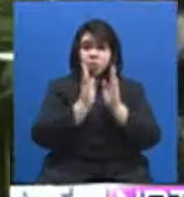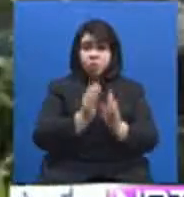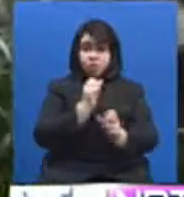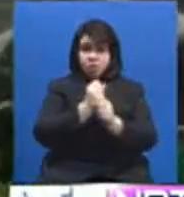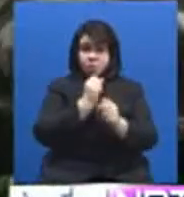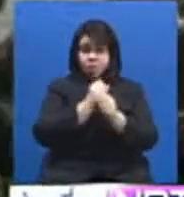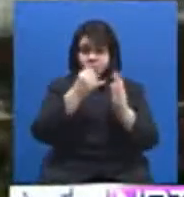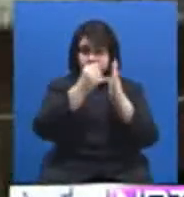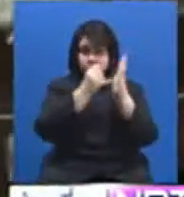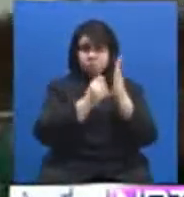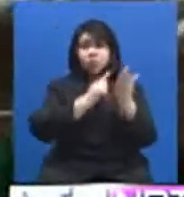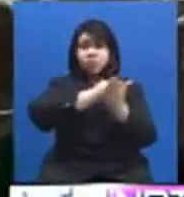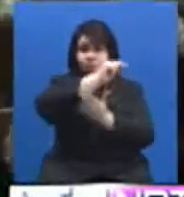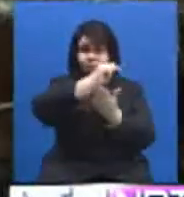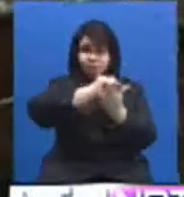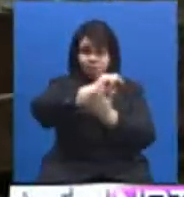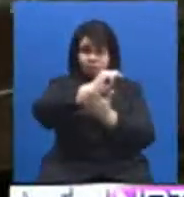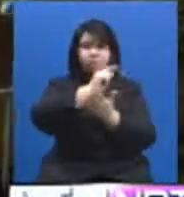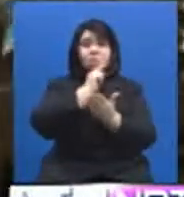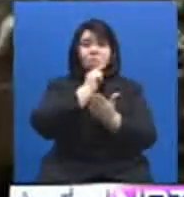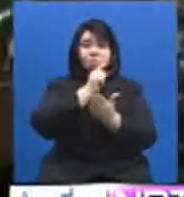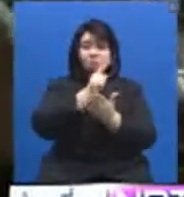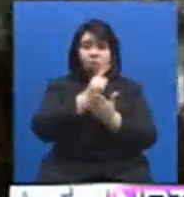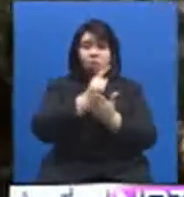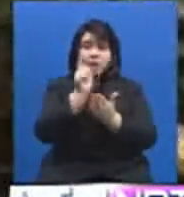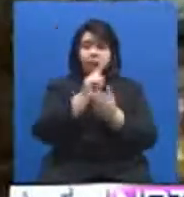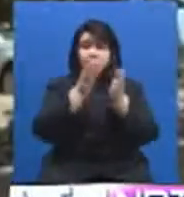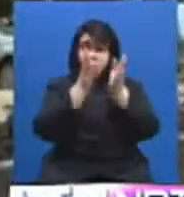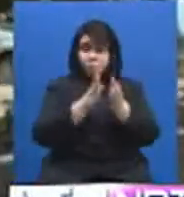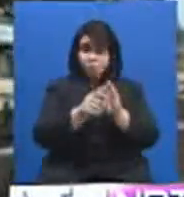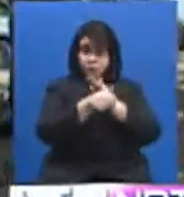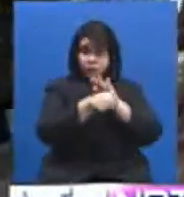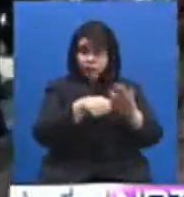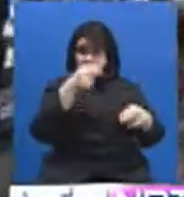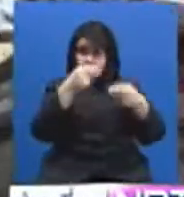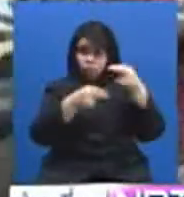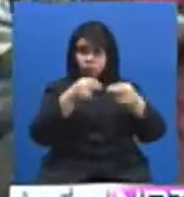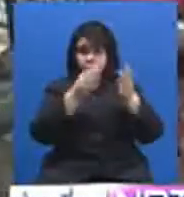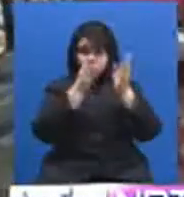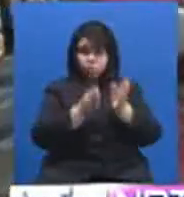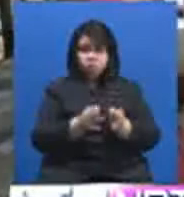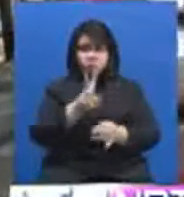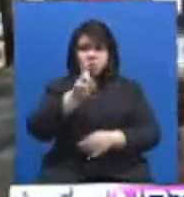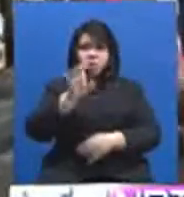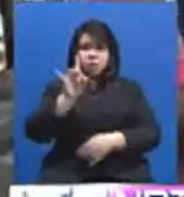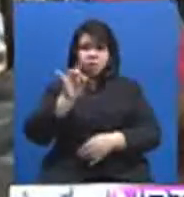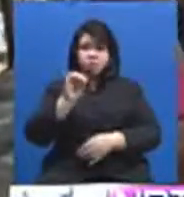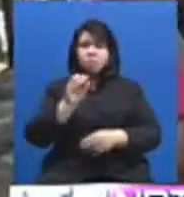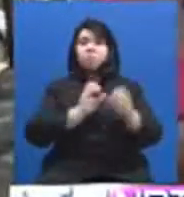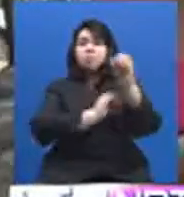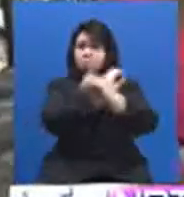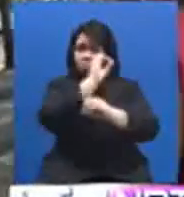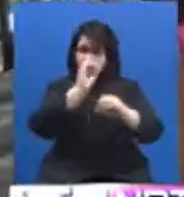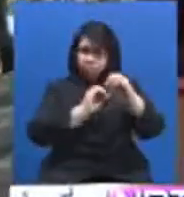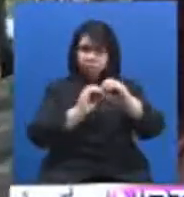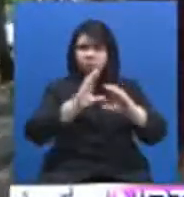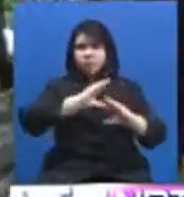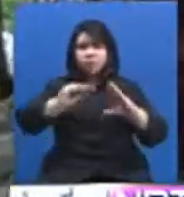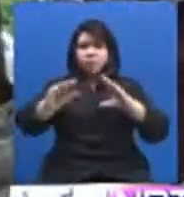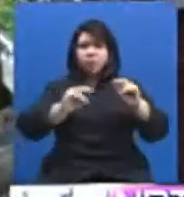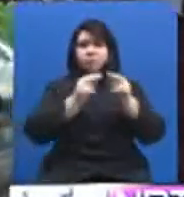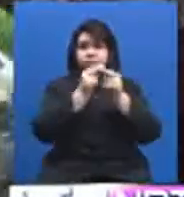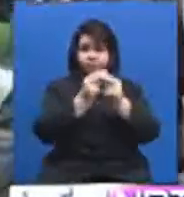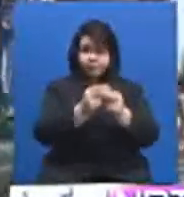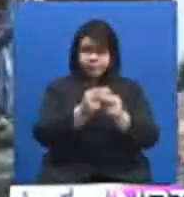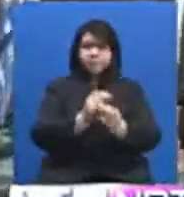อยู่ในจังหวัดตากแจ้งว่าการเดินทางกลับของผู้ลี้ภัยทั้ง 280คนเป็นไปด้วยความปลอดภัยและสมัคร